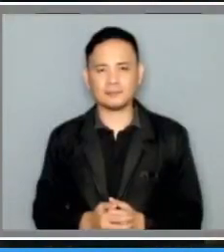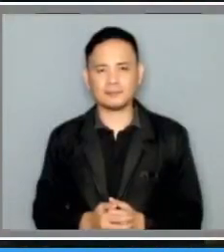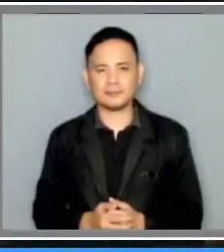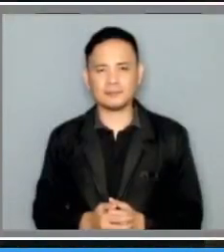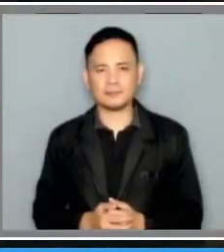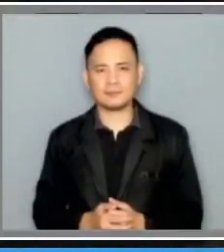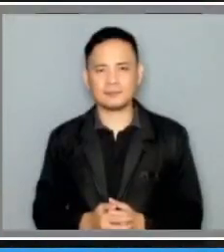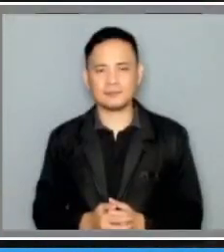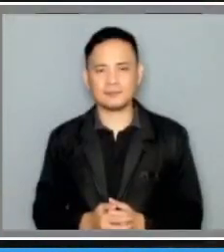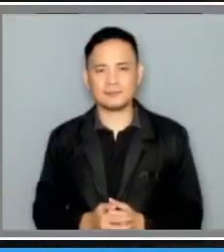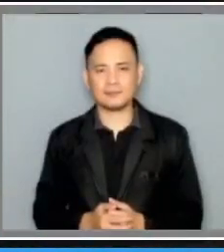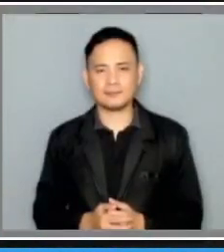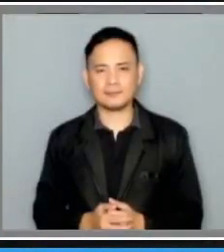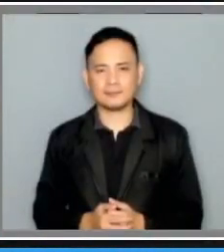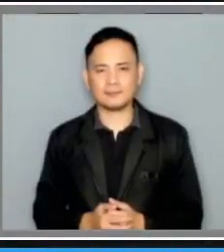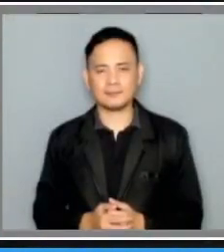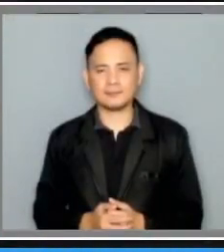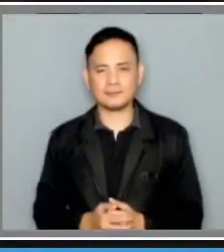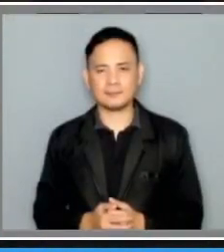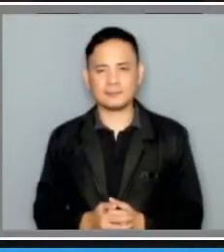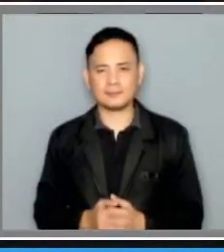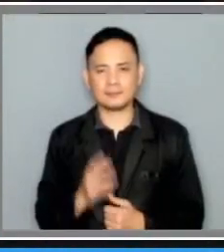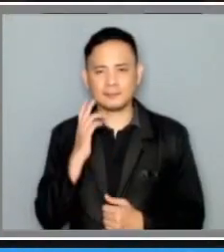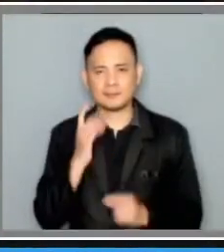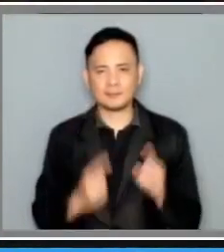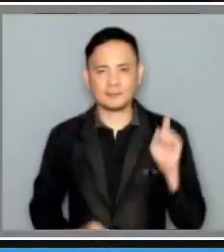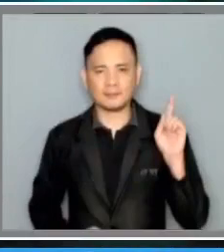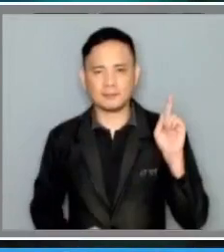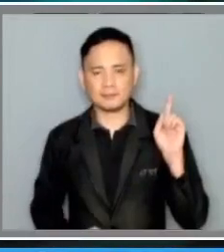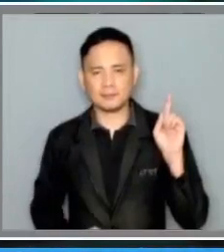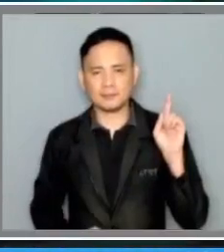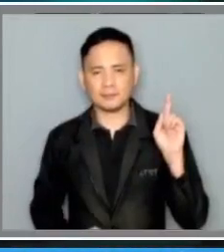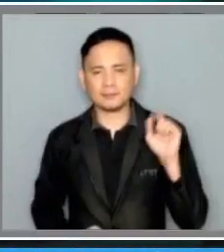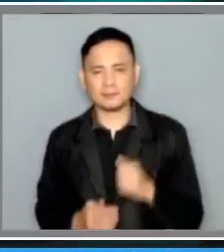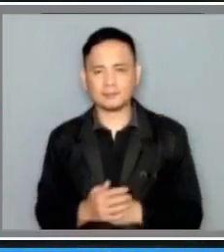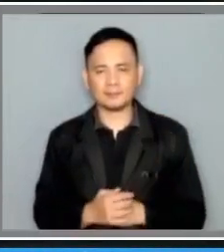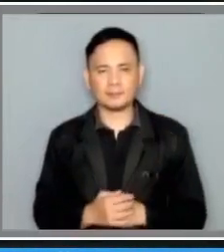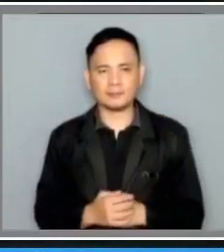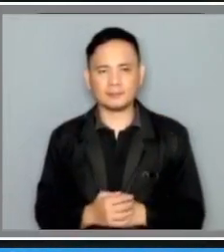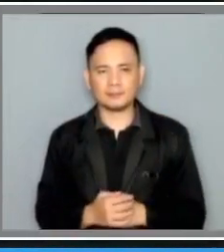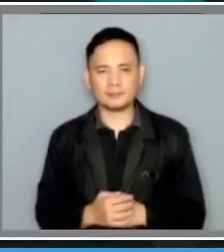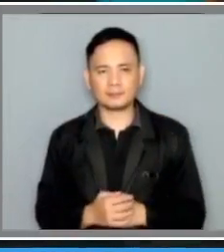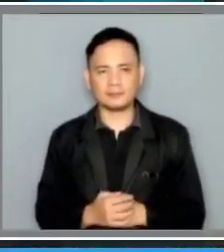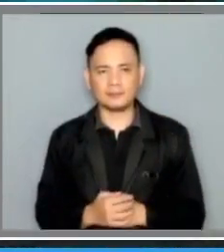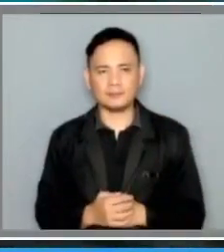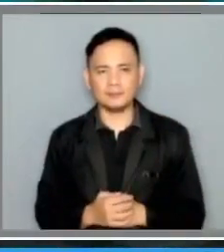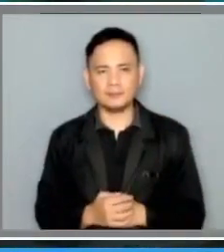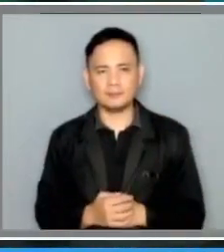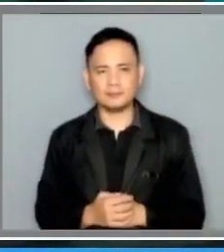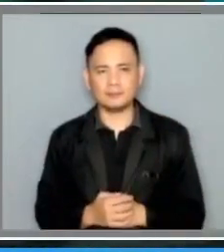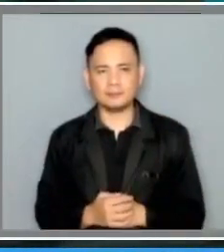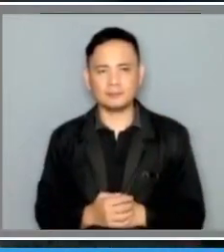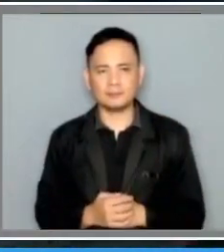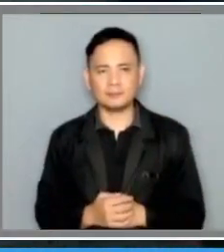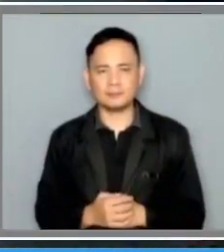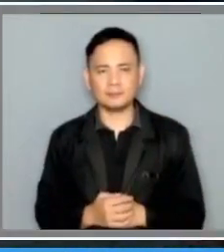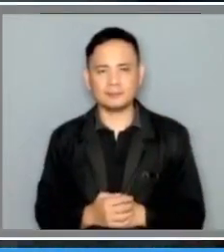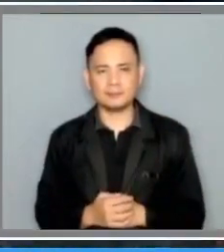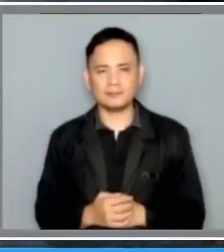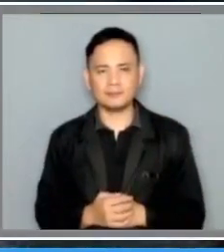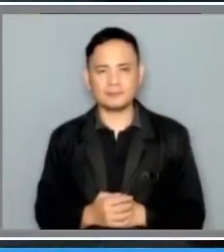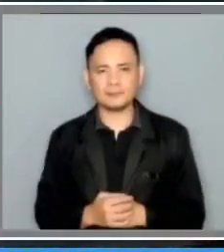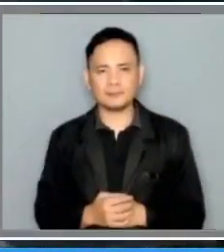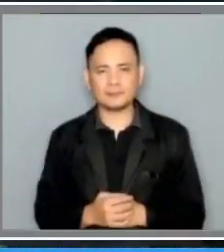Kung ano man yung meron sa amin ni Renz, matagal lang tapos yun, maniwala ka sa akin. Tapos na nga ba? Tapos na, tapos na.